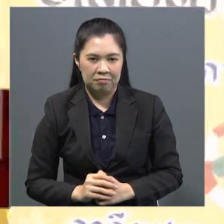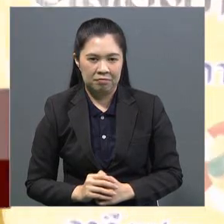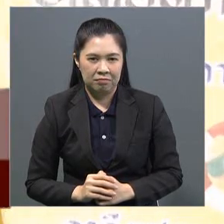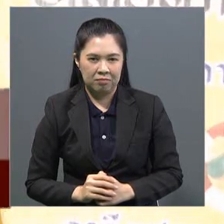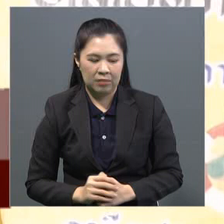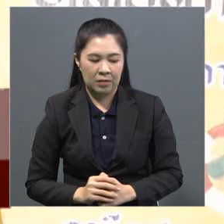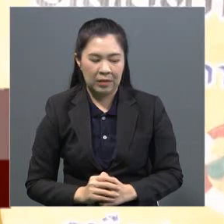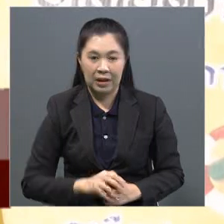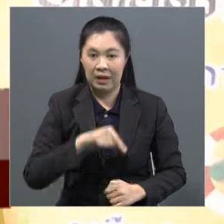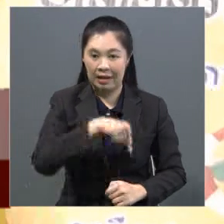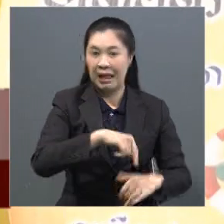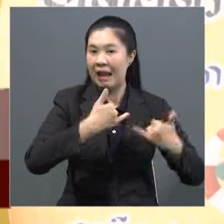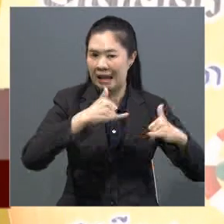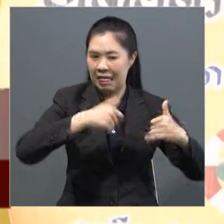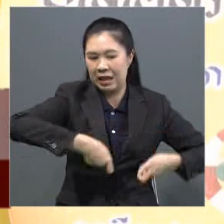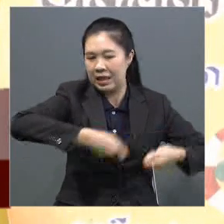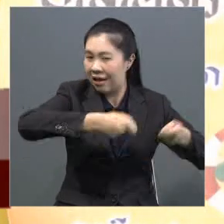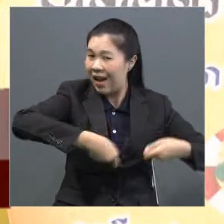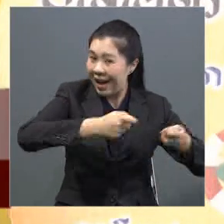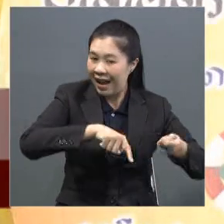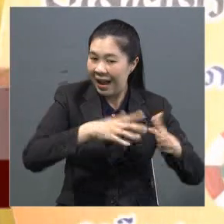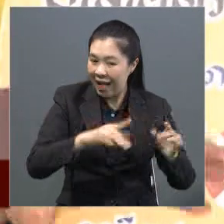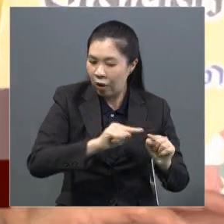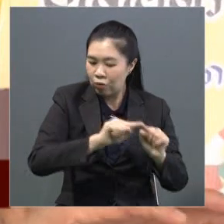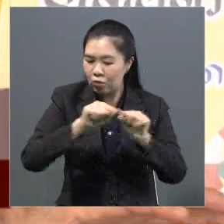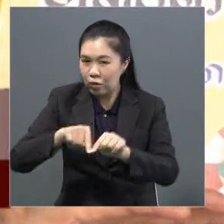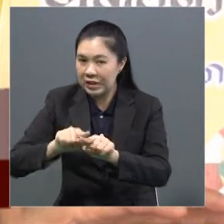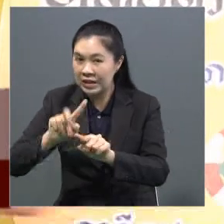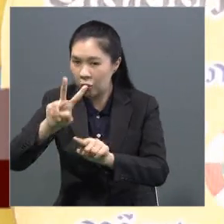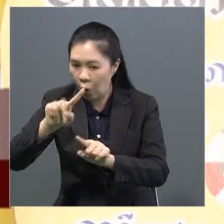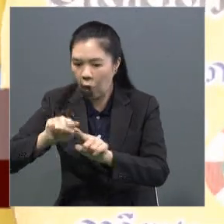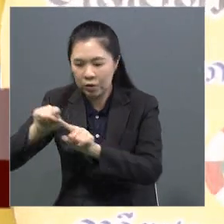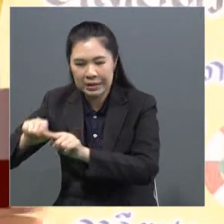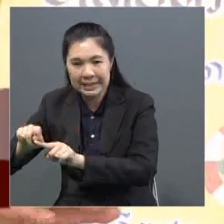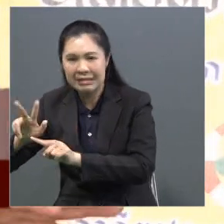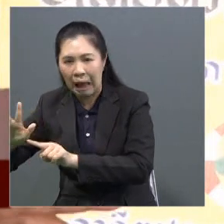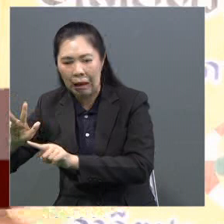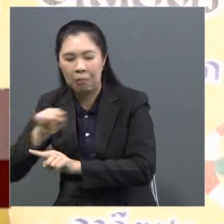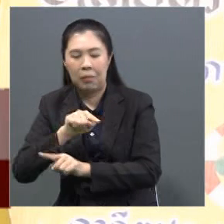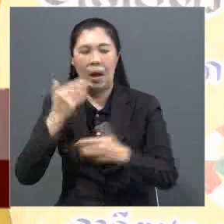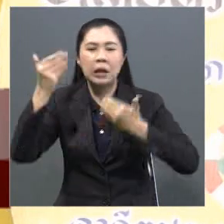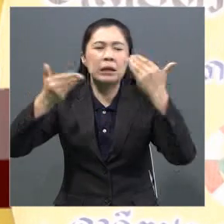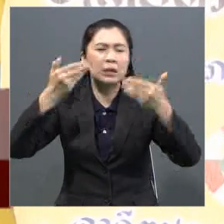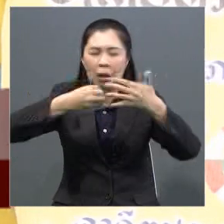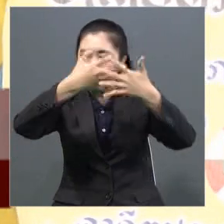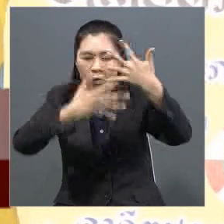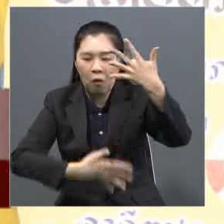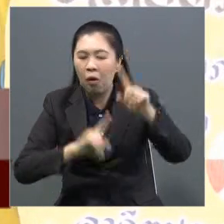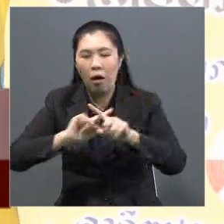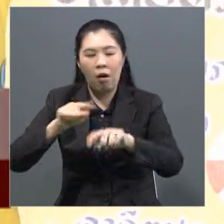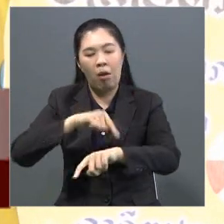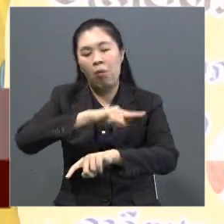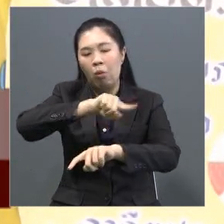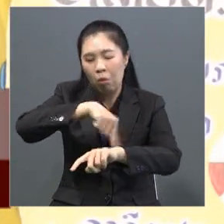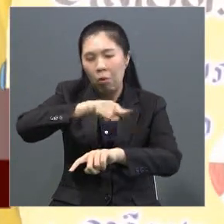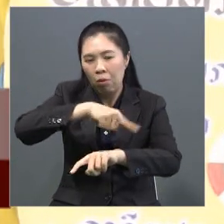จุดที่ 1แล้วไปจุดที่ 2ไปจุดที่ 3เนื่องจากกิจกรรมมันเยอะยิ่งนานเท่าไหร่ก็ก็ยิ่ง